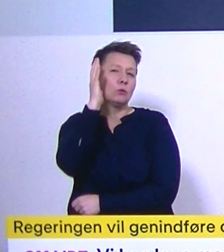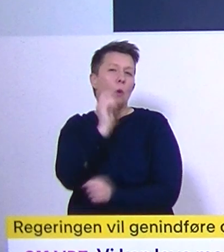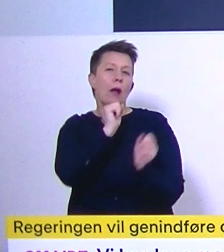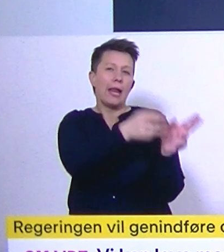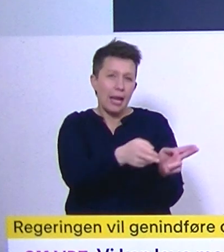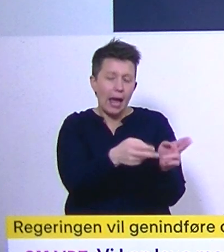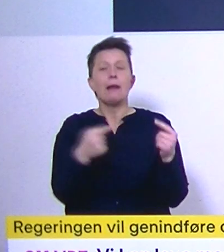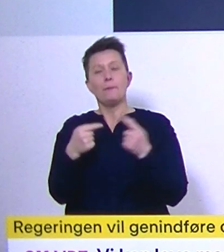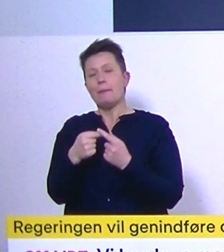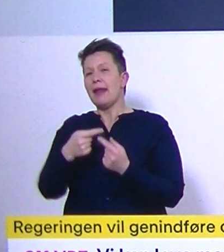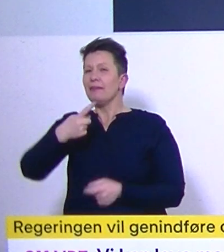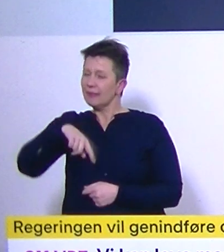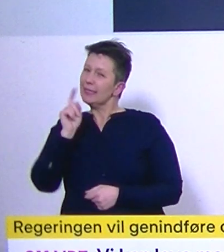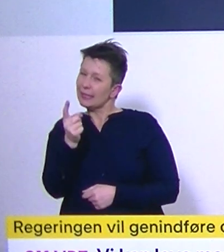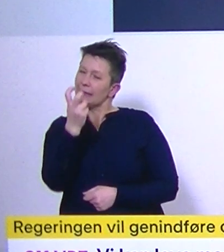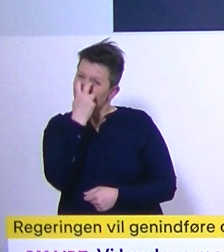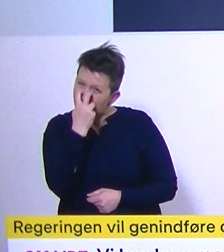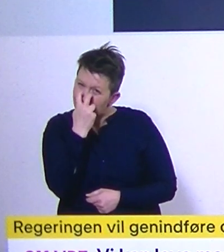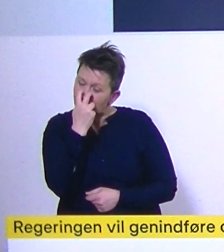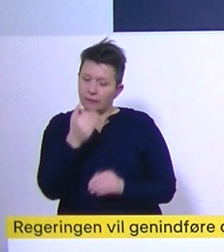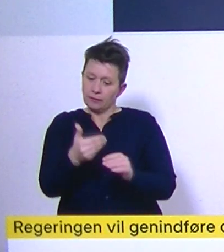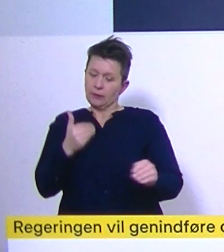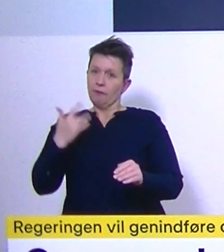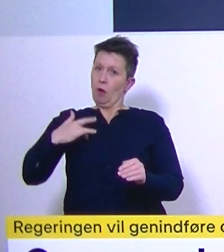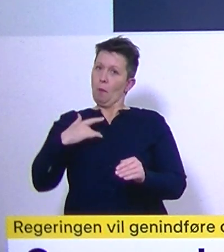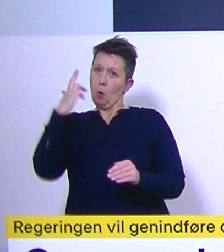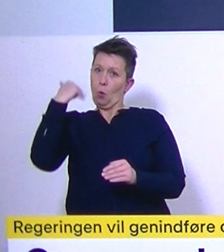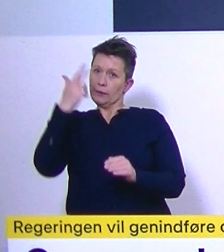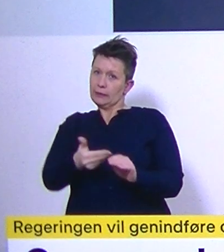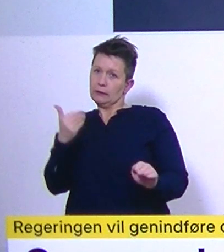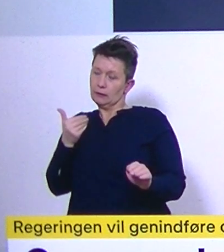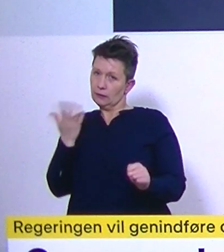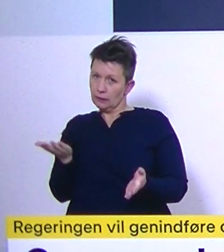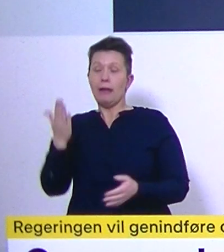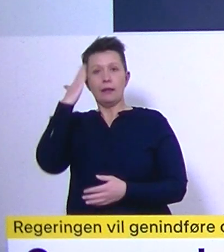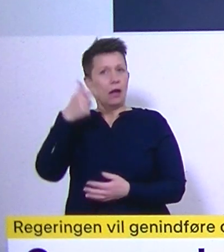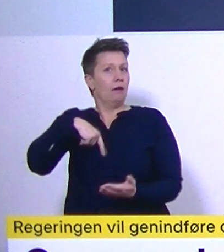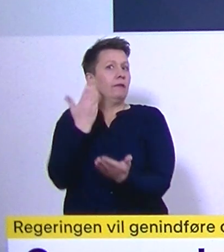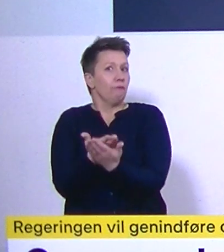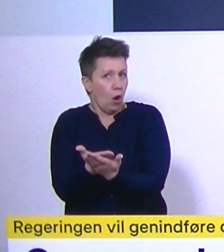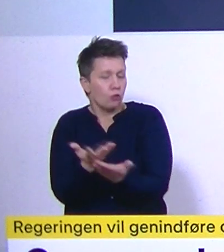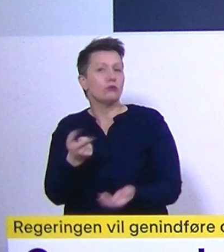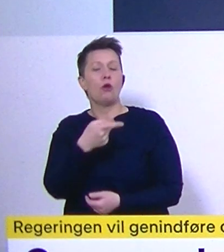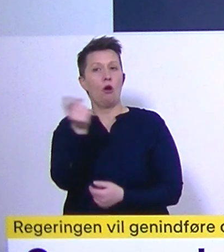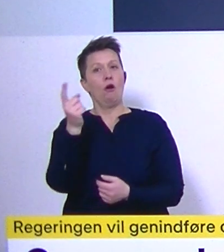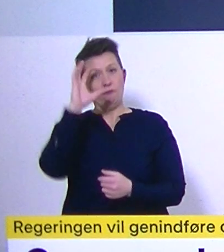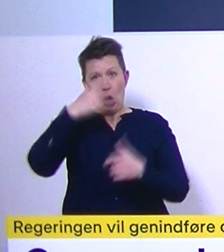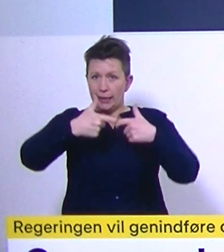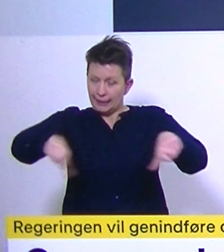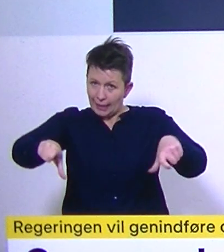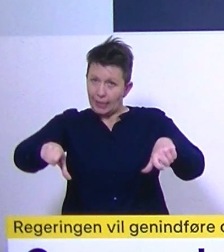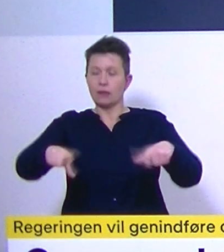Folketinget at følge indstillingen fra vores ekademikommission og de uafhængige eksperter om at indføre coronapas.